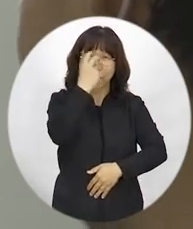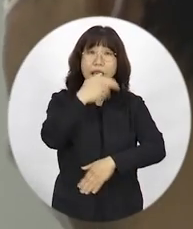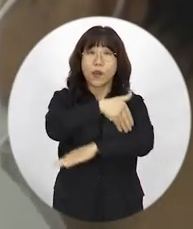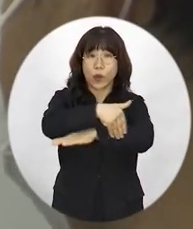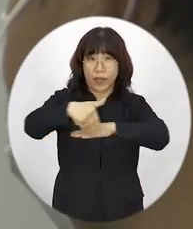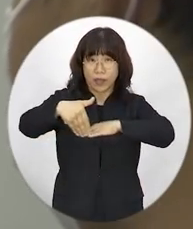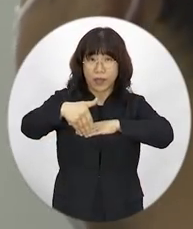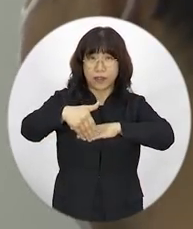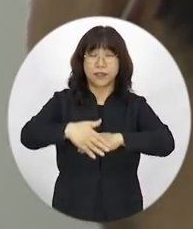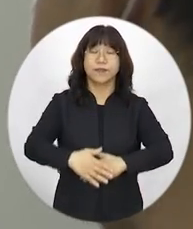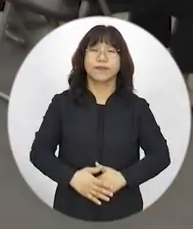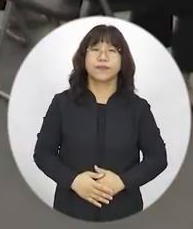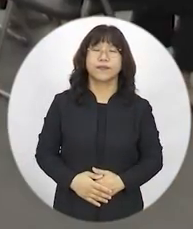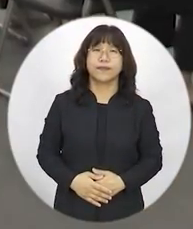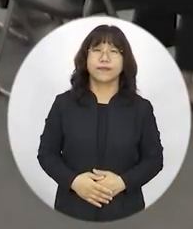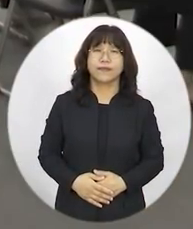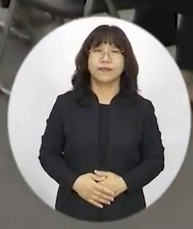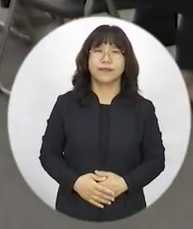관리할 계획입니다